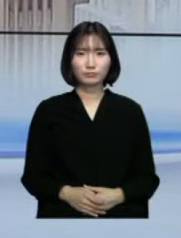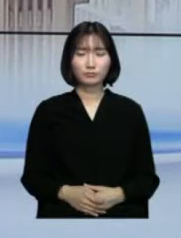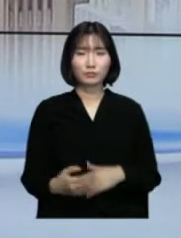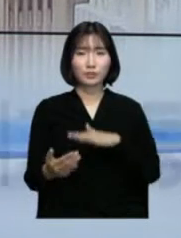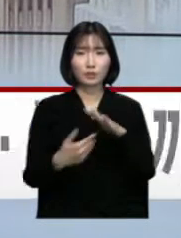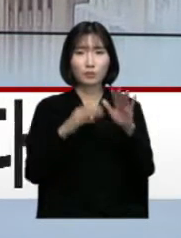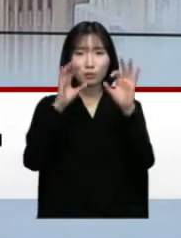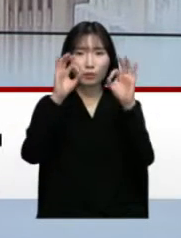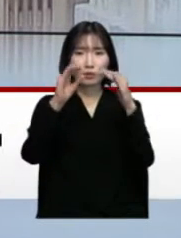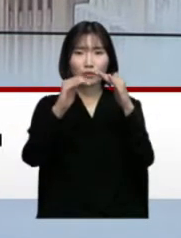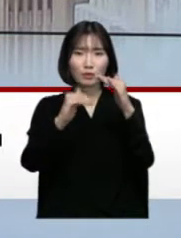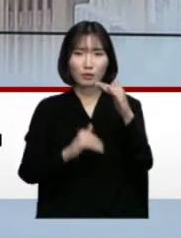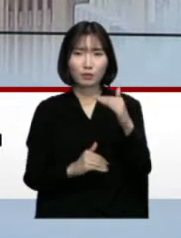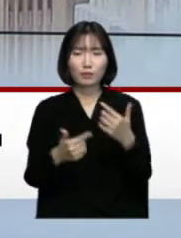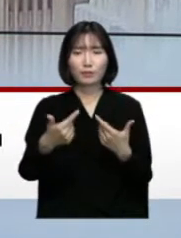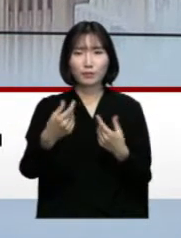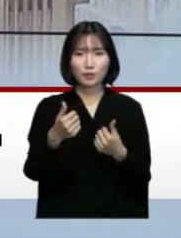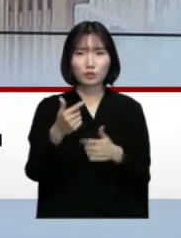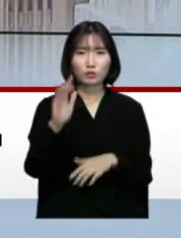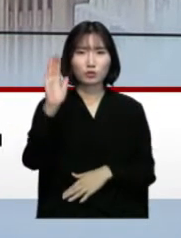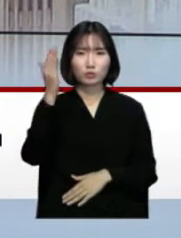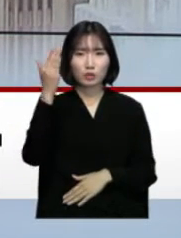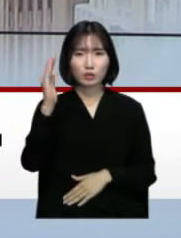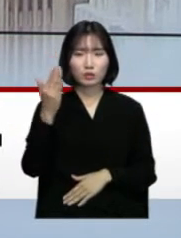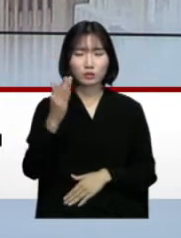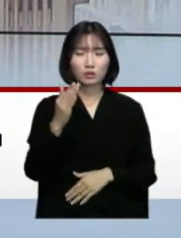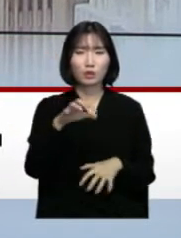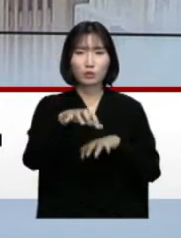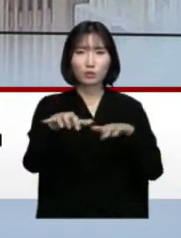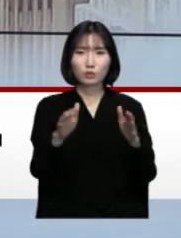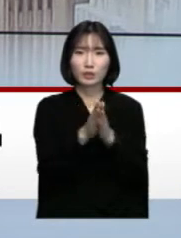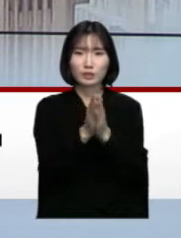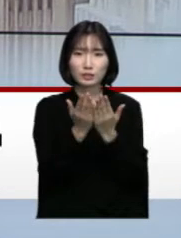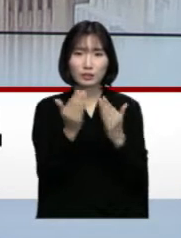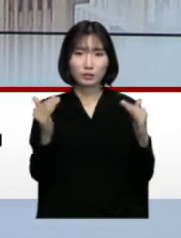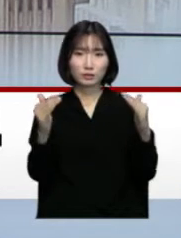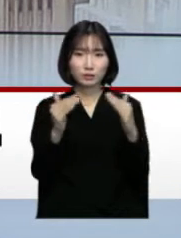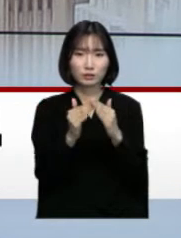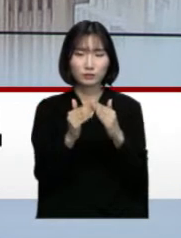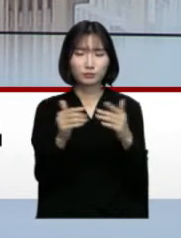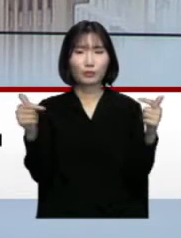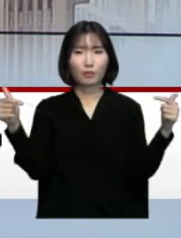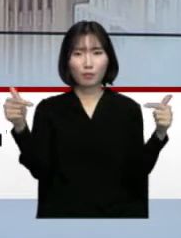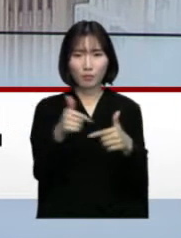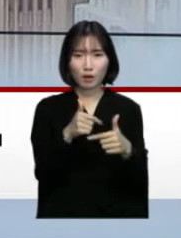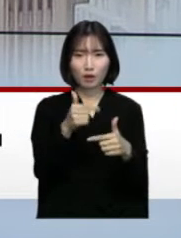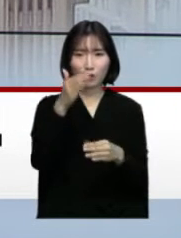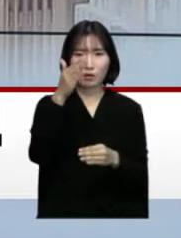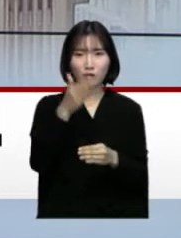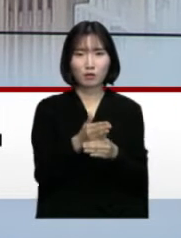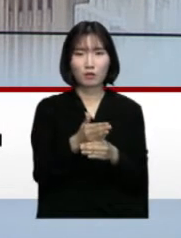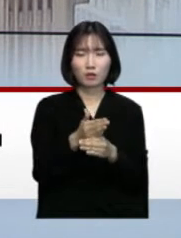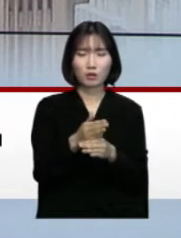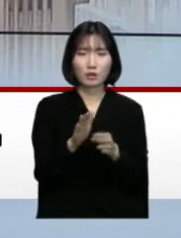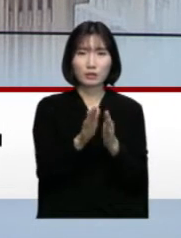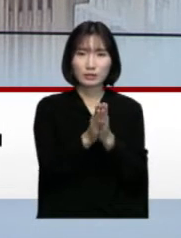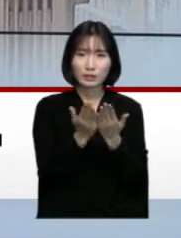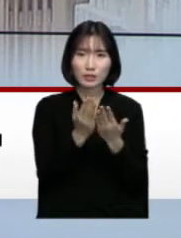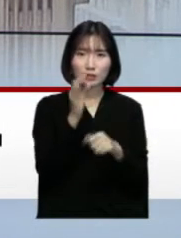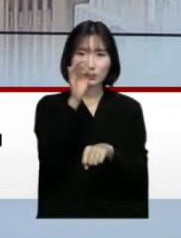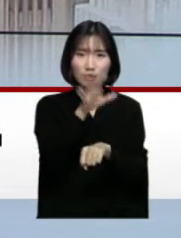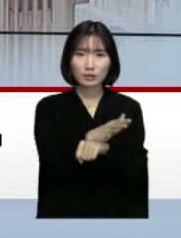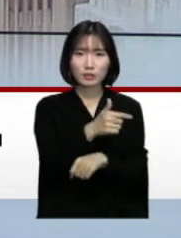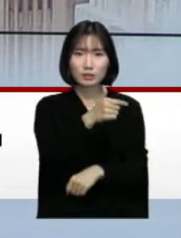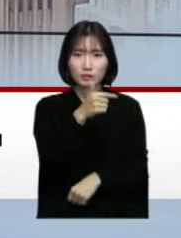앞서 보신 것과 유사하게 최근 몇 년 사이 동네에서 점들은 급격하게 줄고 있습니다 이제 책을 사는 일은 대형